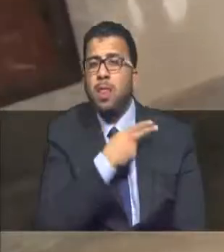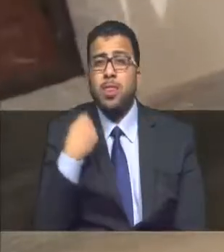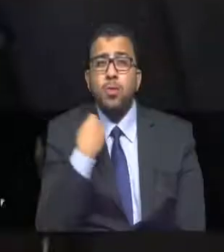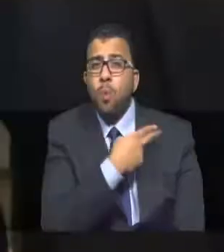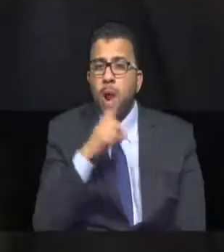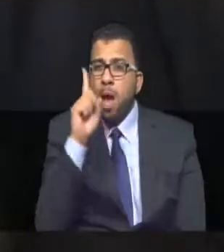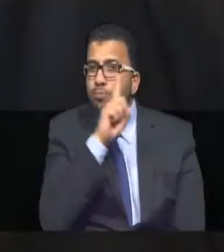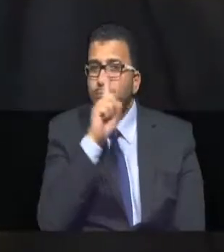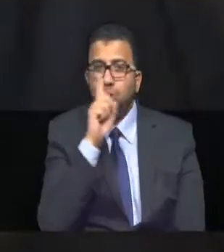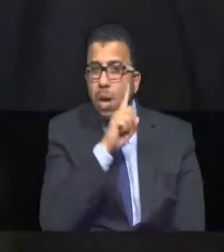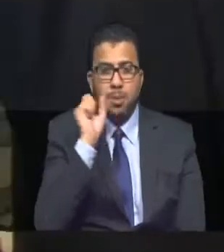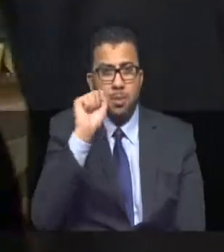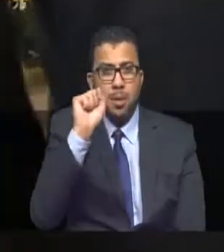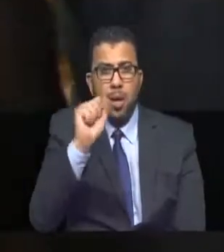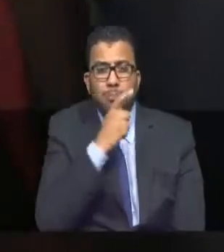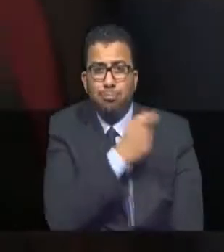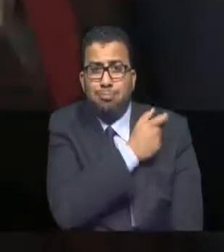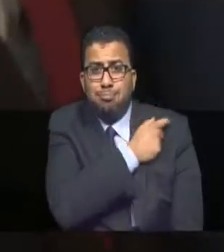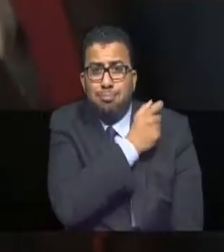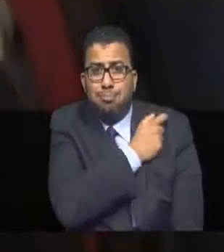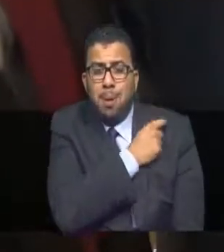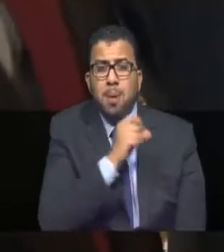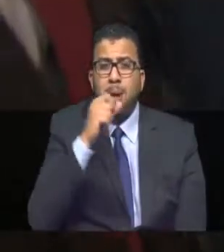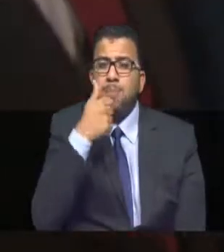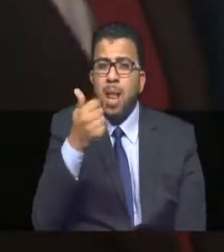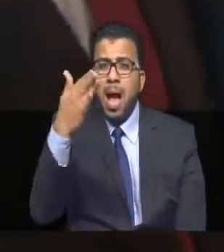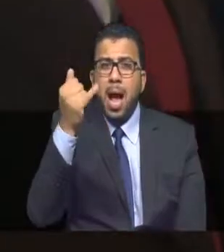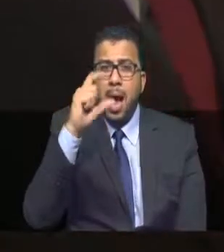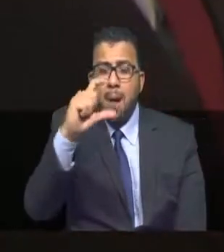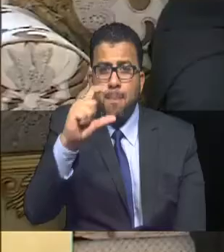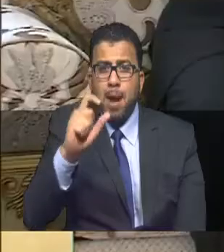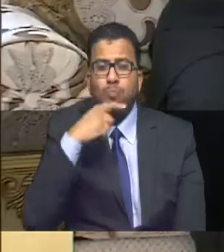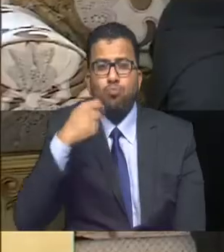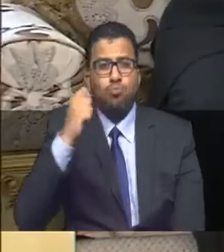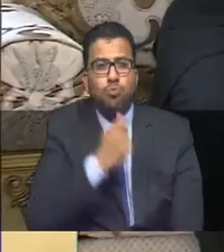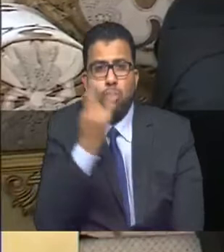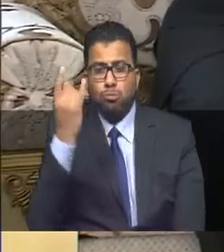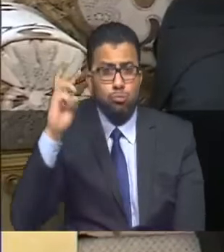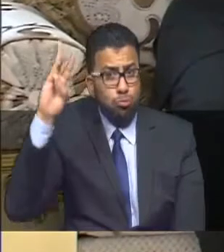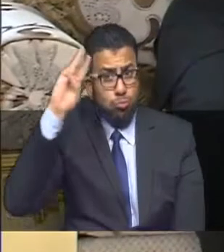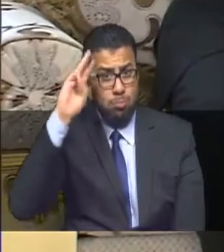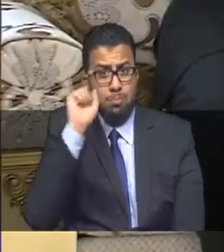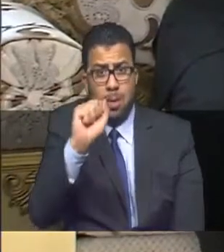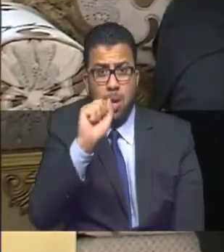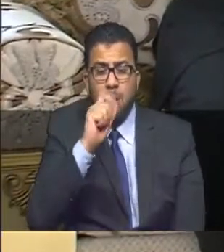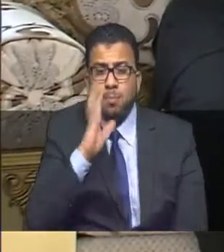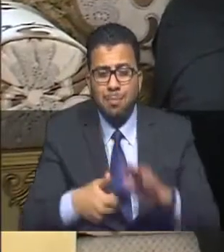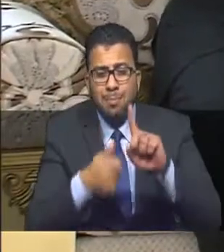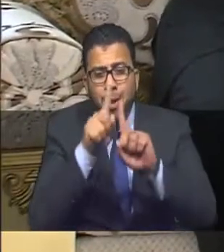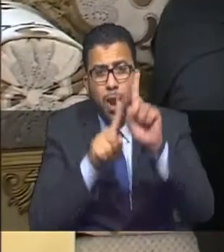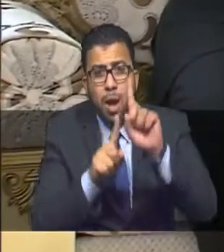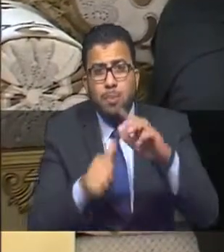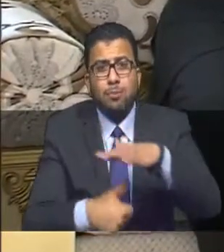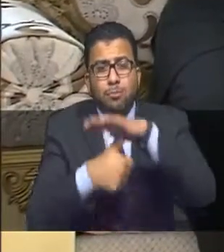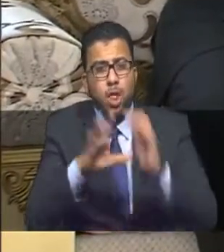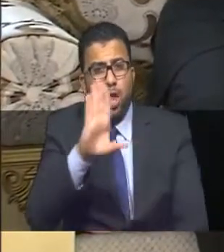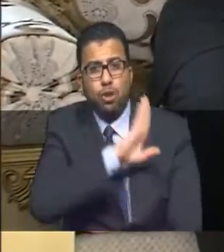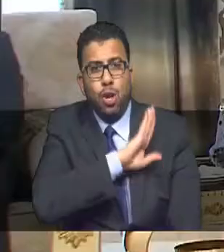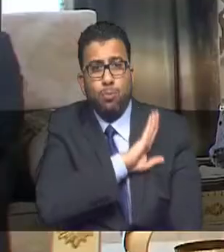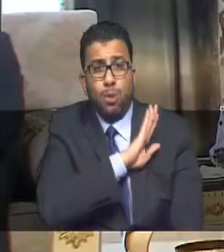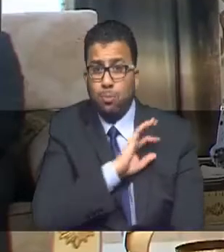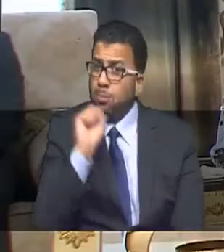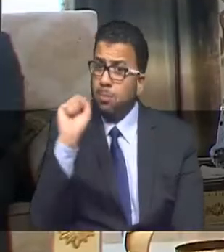أبو ظبي، وسعادة الفريق الركن جمعة أحمد البواردي الفلاسي المستشار العسكري لصاحب السمو نائب القائد الأعلى للقوات